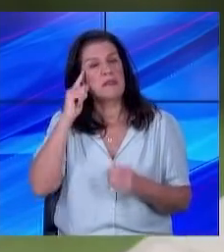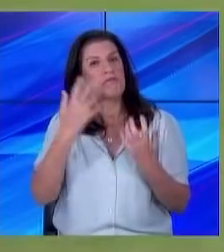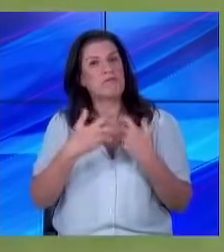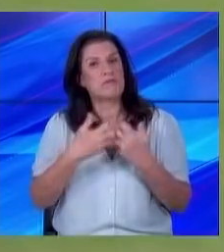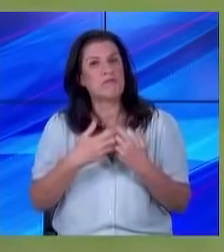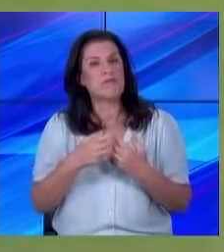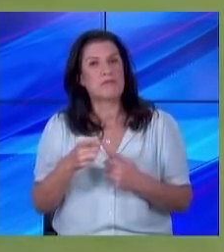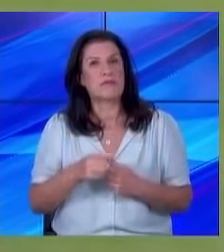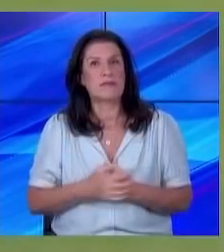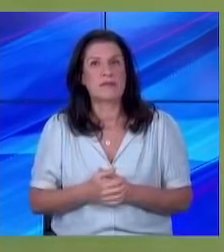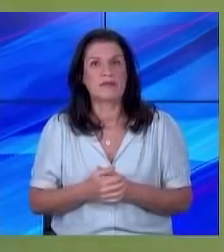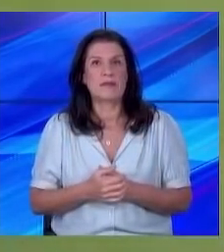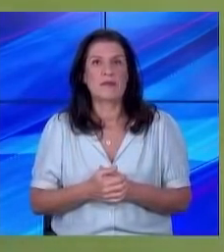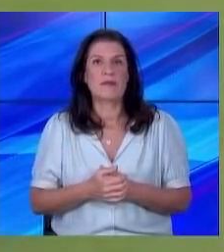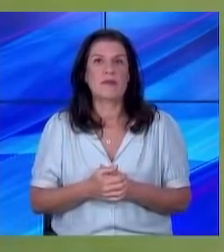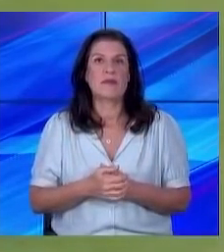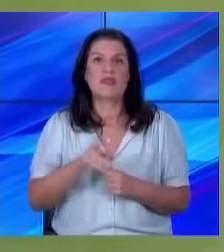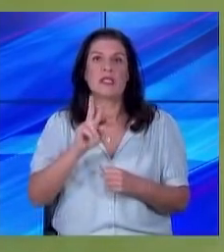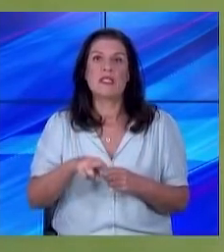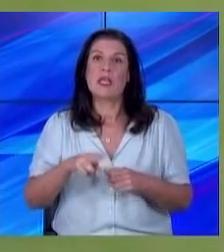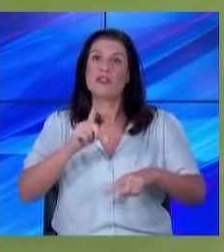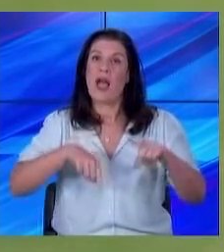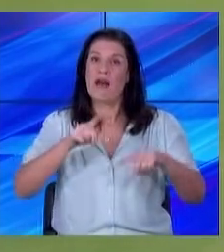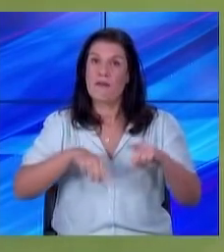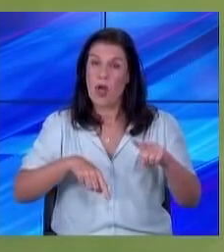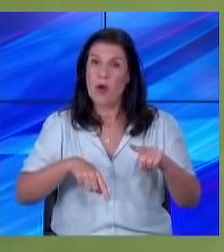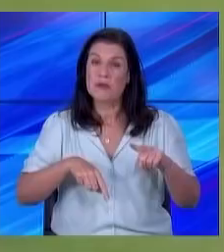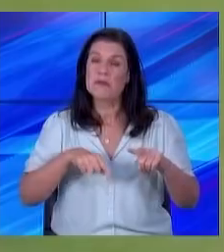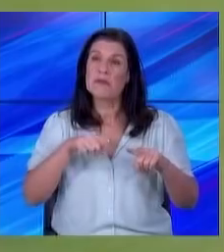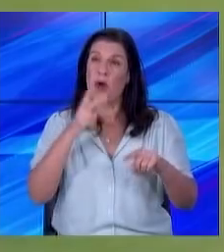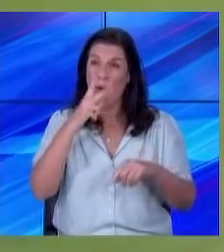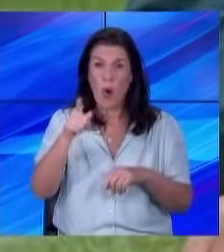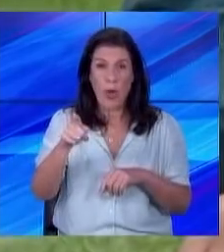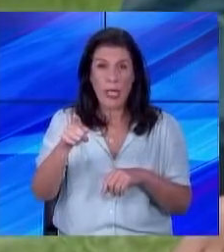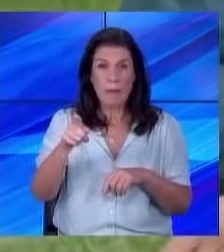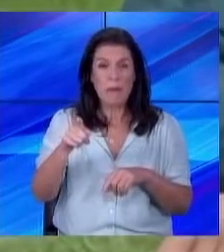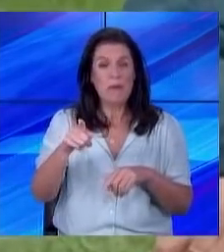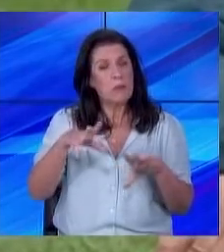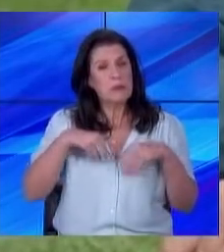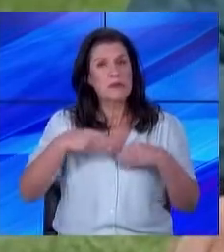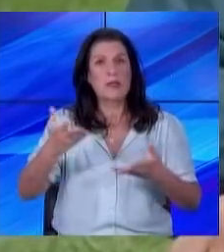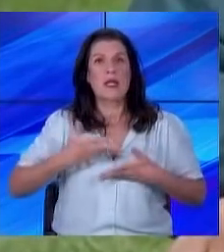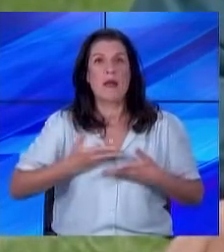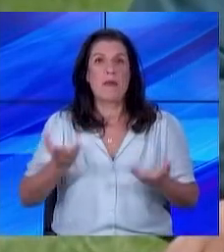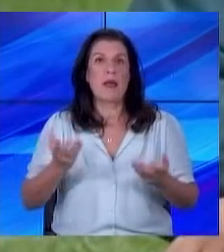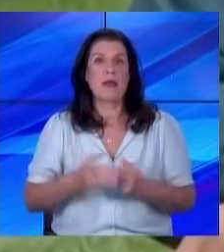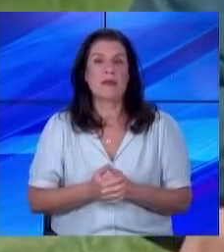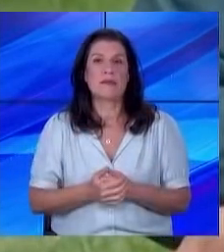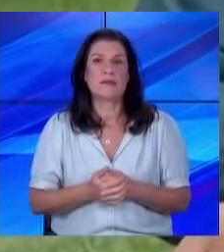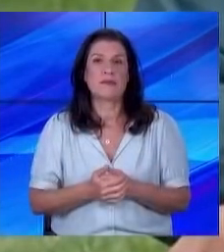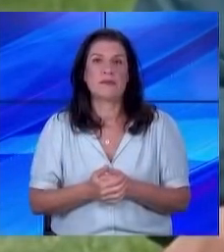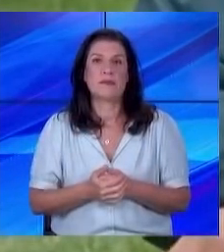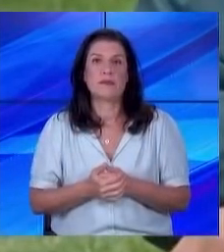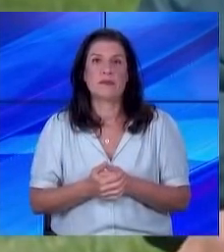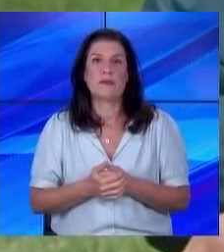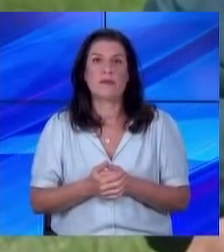bit. נראה שישנן עוולות שאיתן הם כן מוכנים לחיות. By that reasoning, we